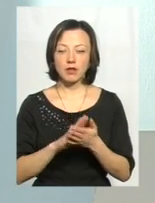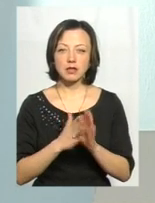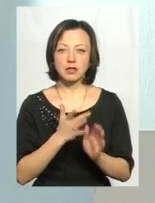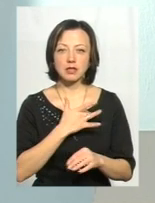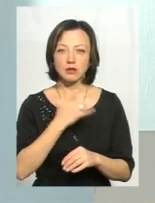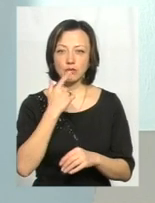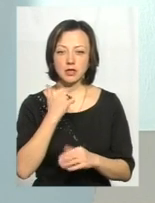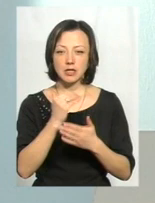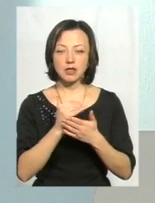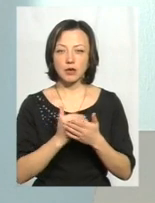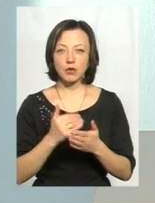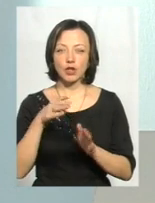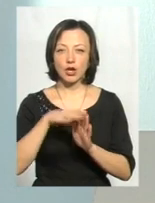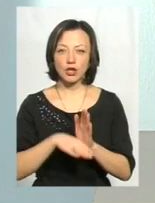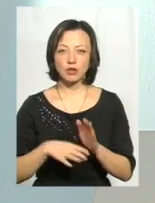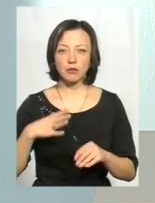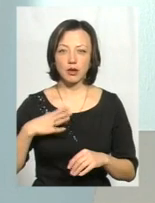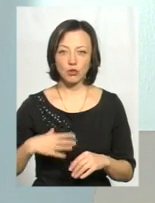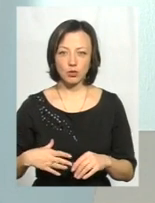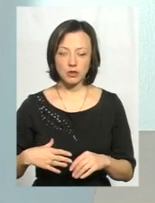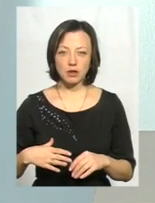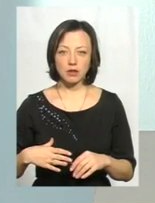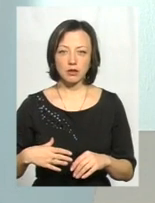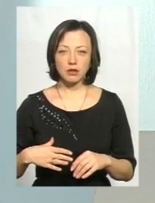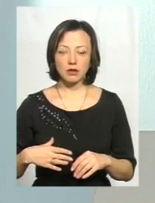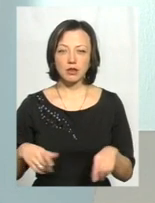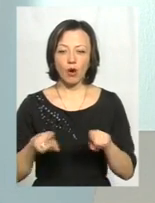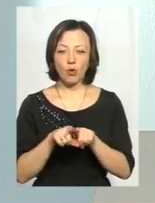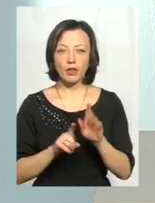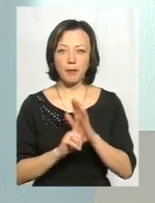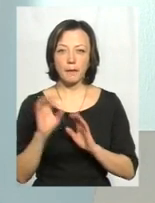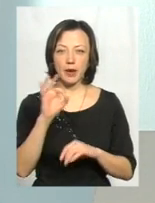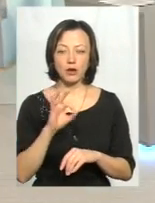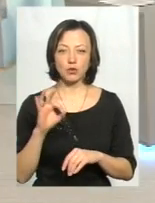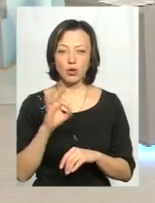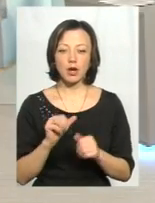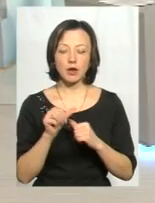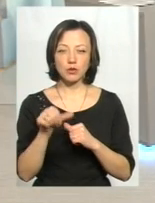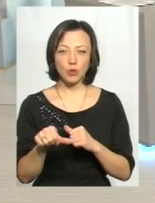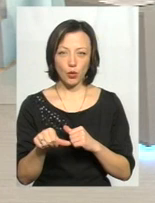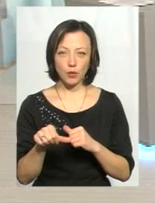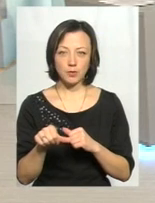системи, найгірше переносять вони таку температуру. Крім того,